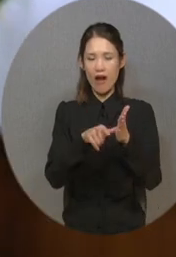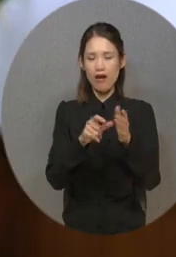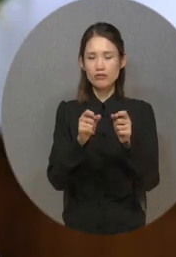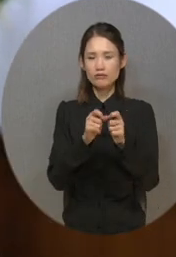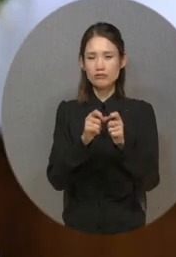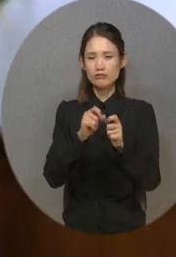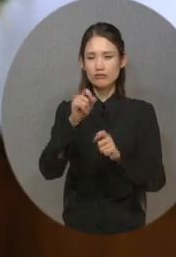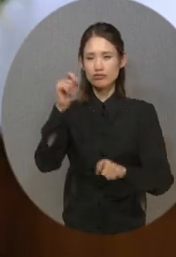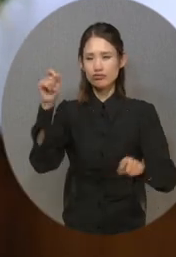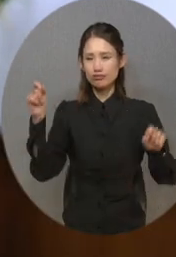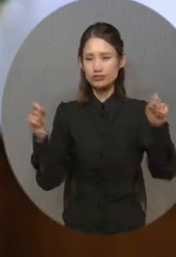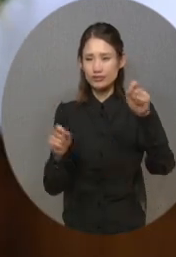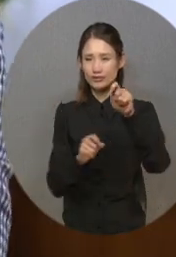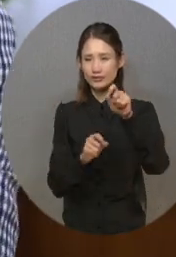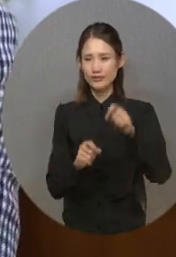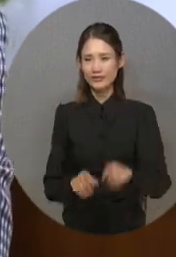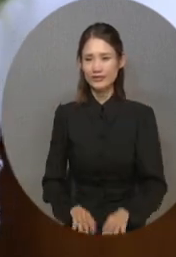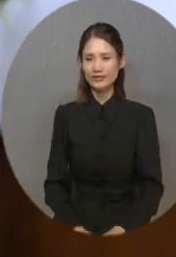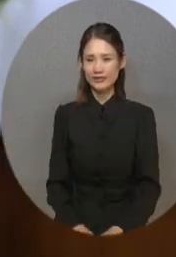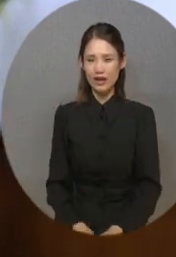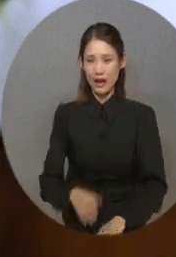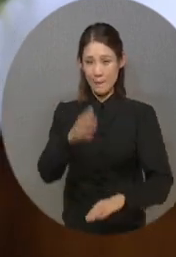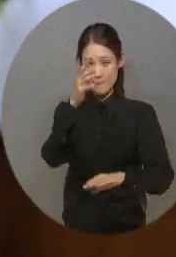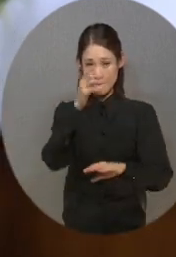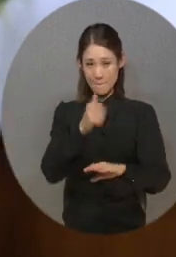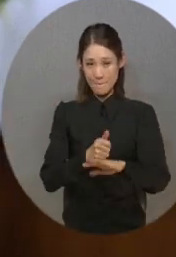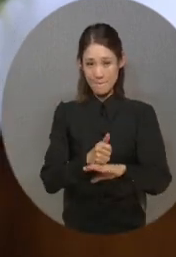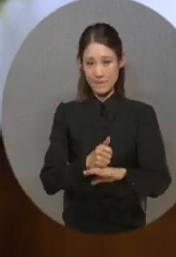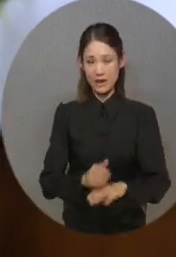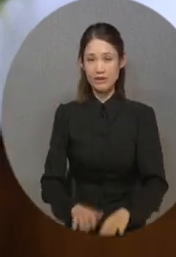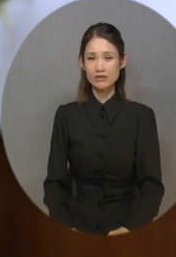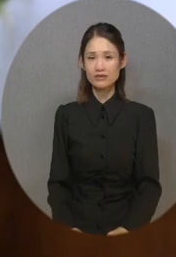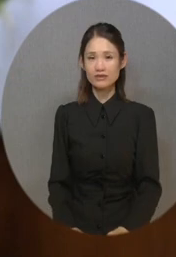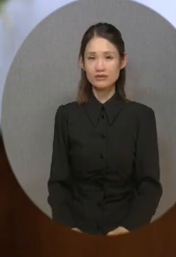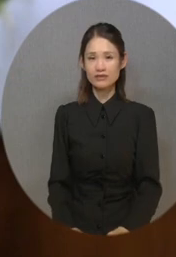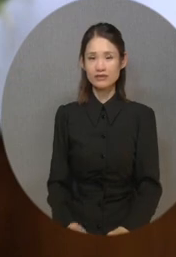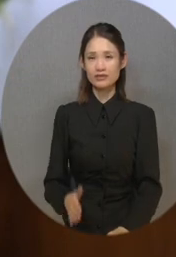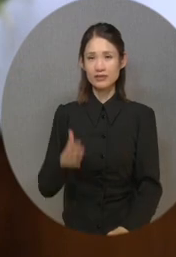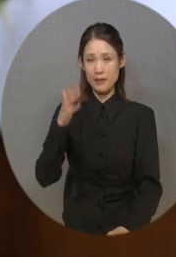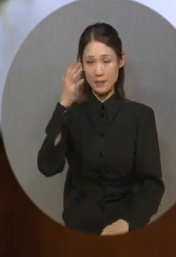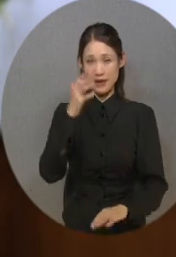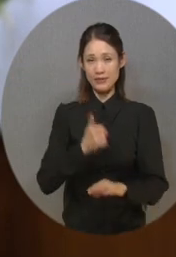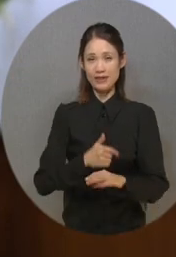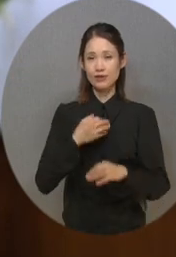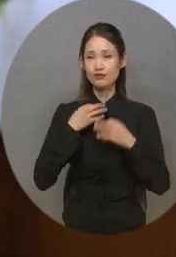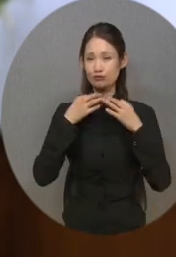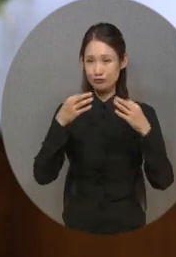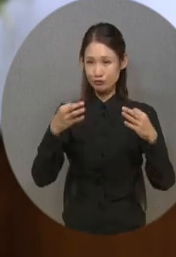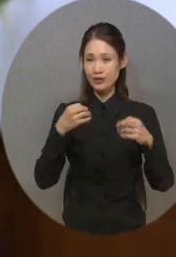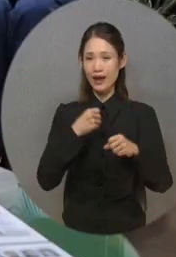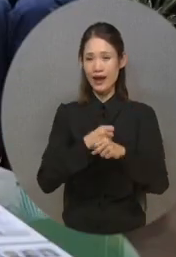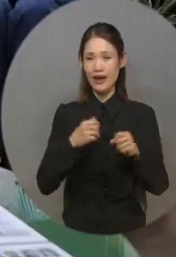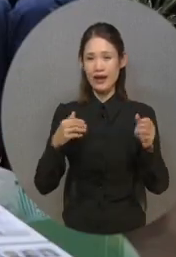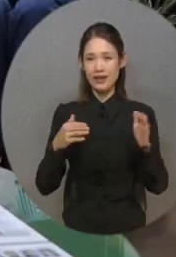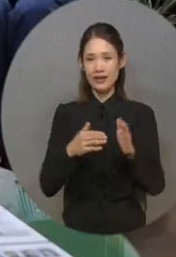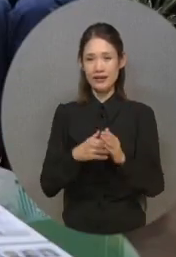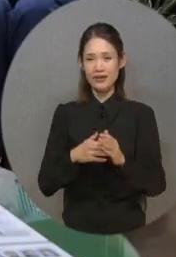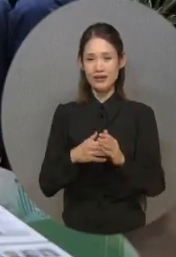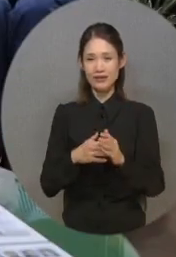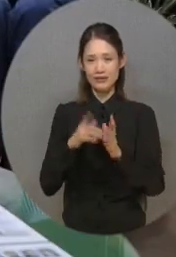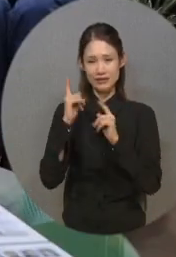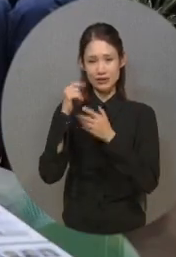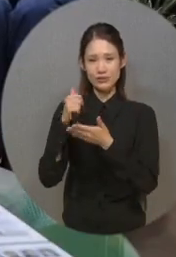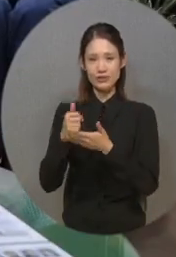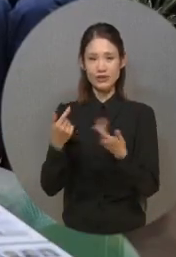막 갔어요. 네. 그래서 마지막으로 네. 저희가 구호를 하나 제창을 하고 네. 오늘. 이성과